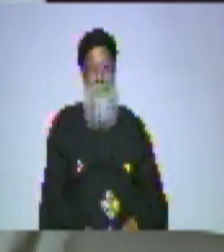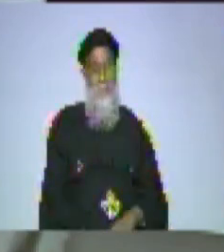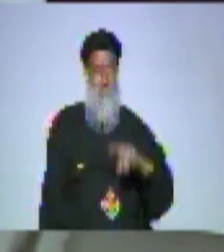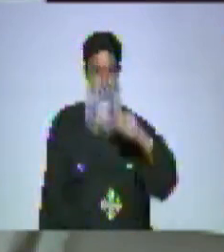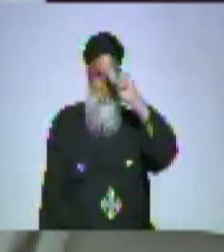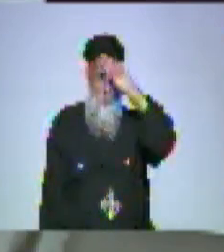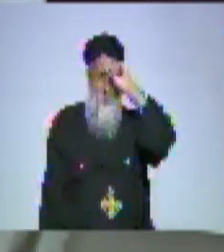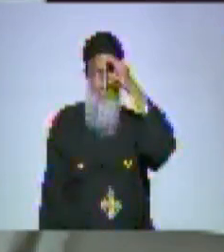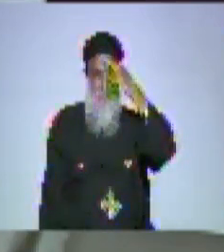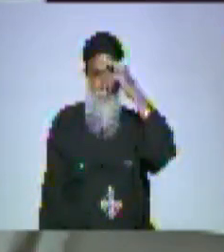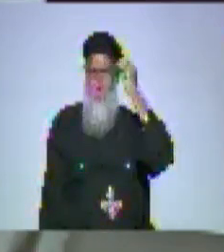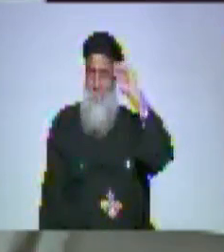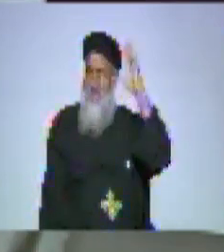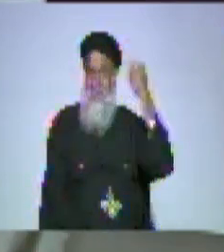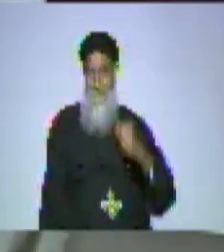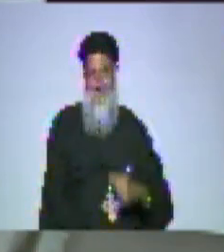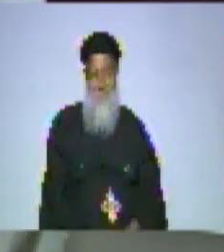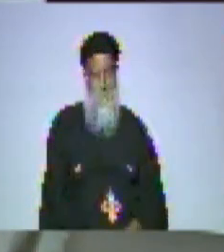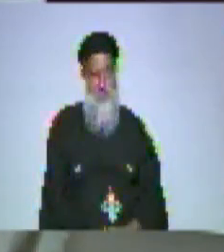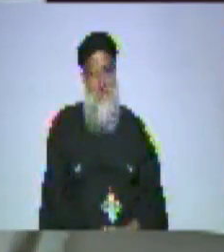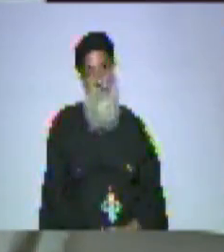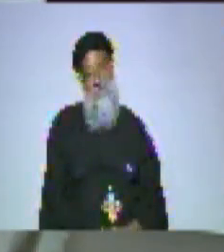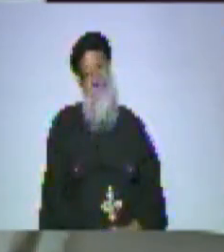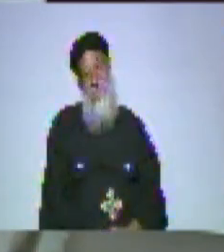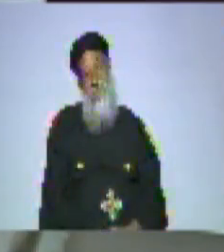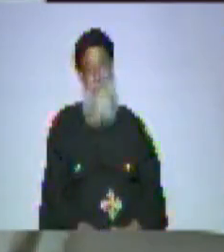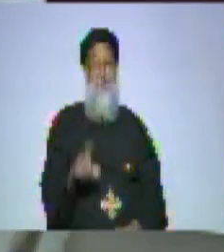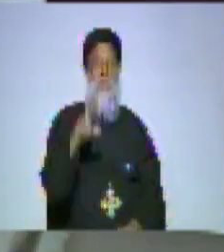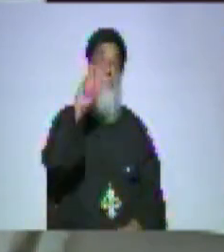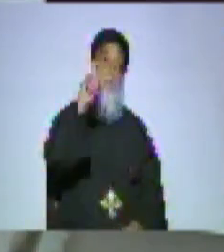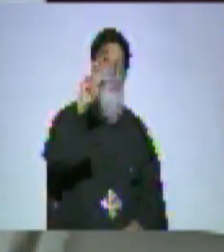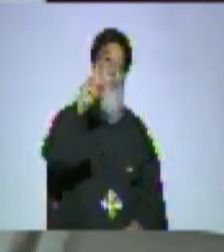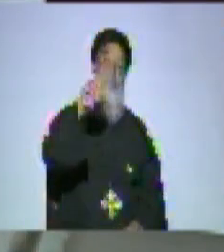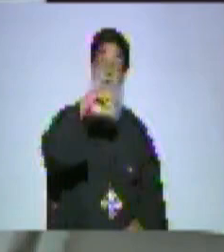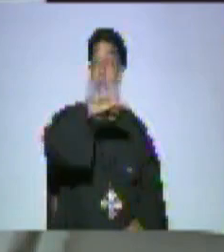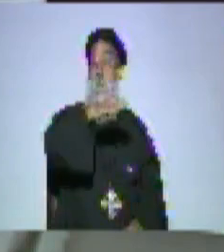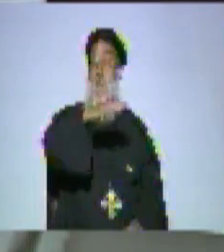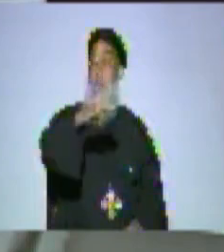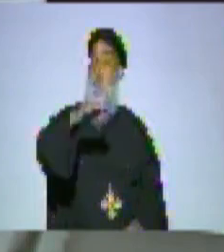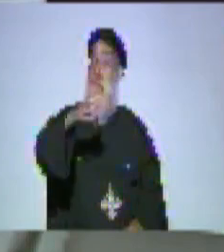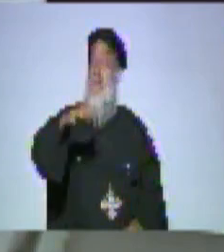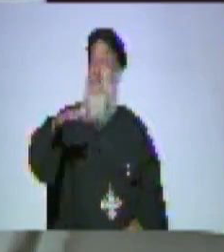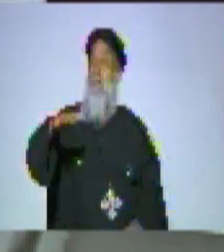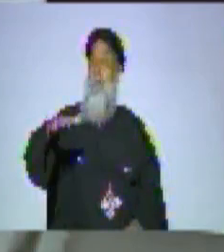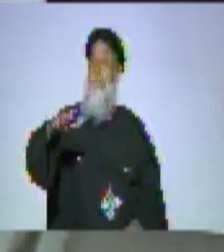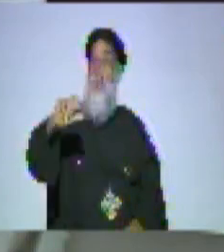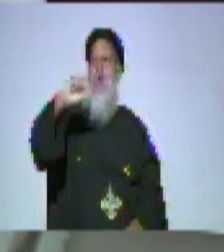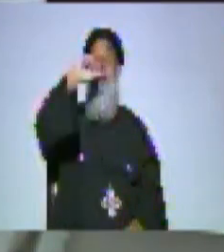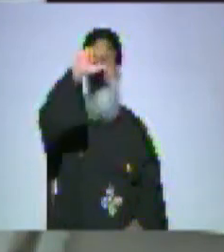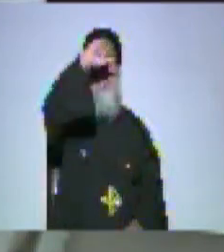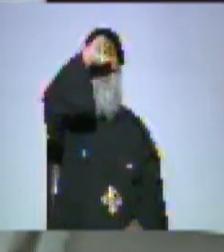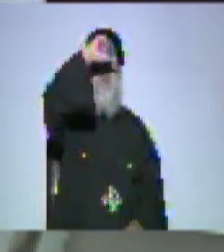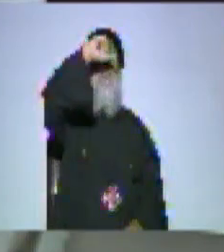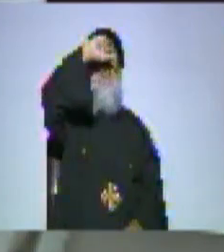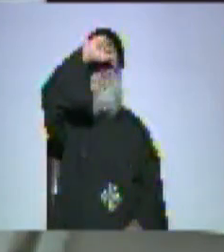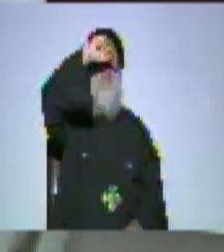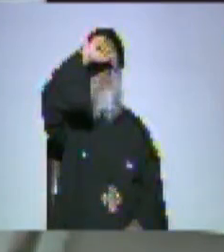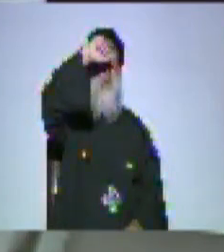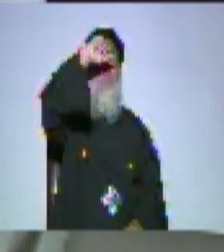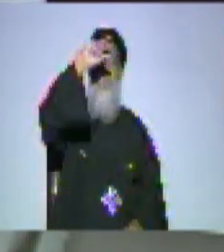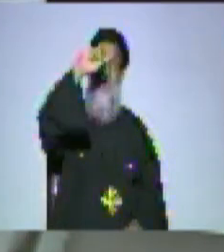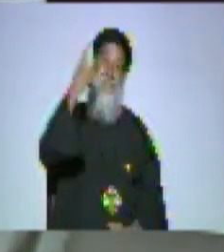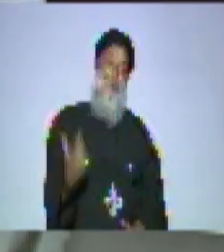بمعنى ان الميه بتاع النهر متسقينا كلنا كلنا بنشرب